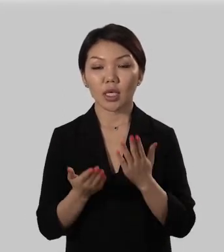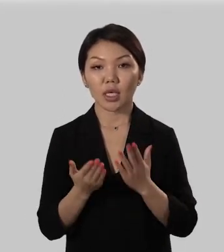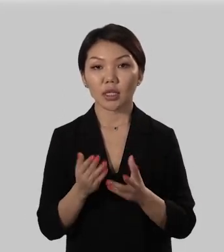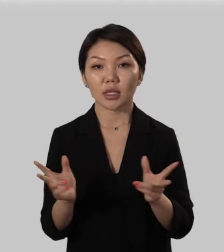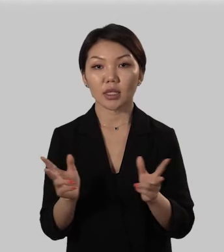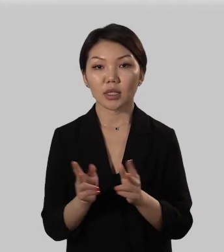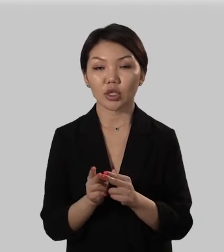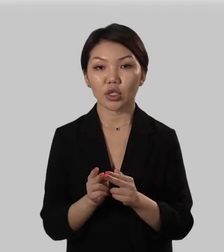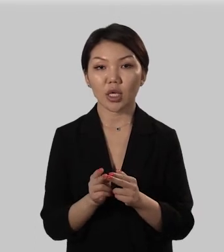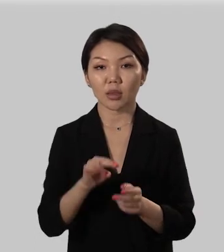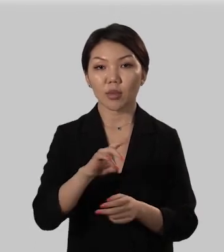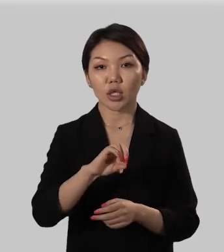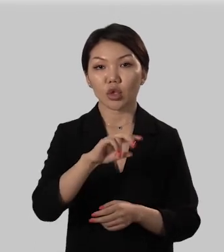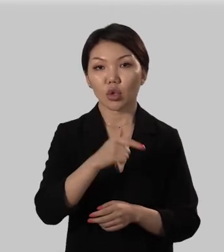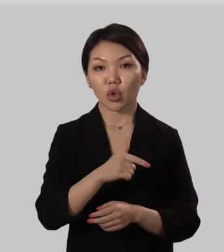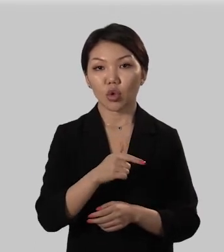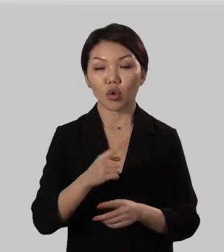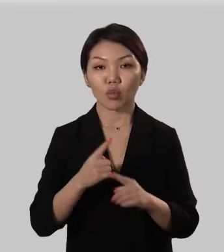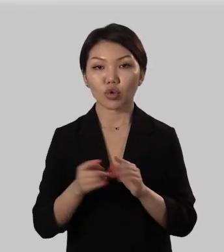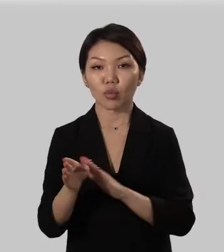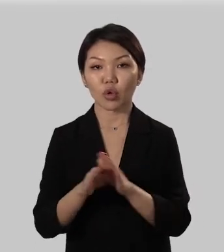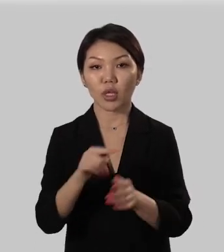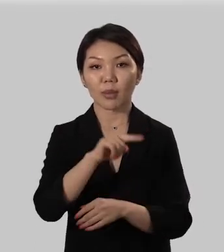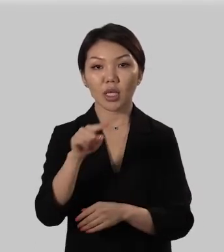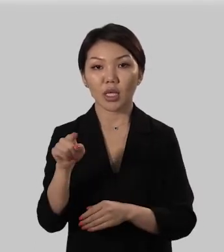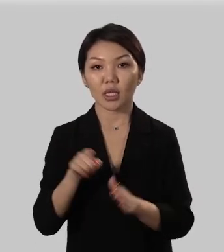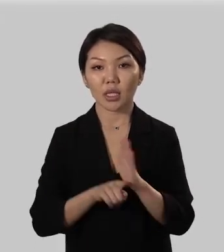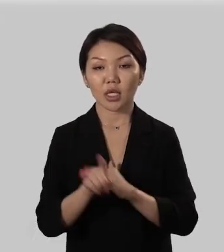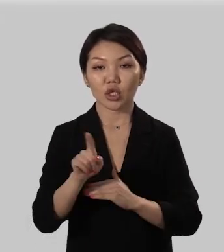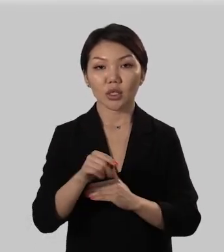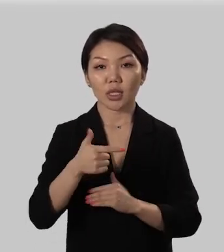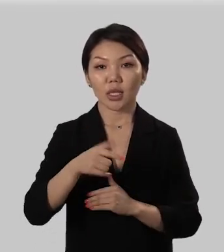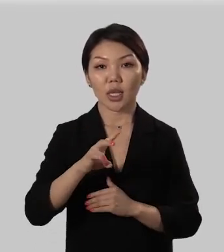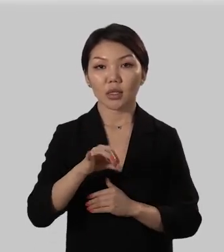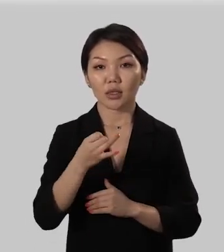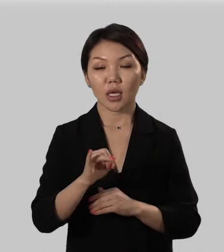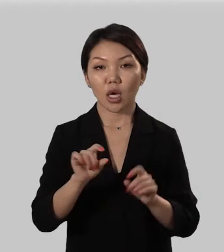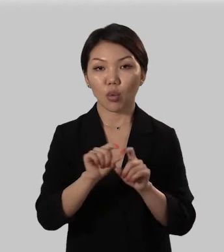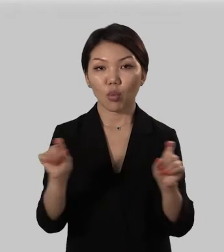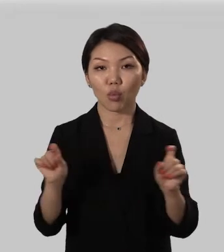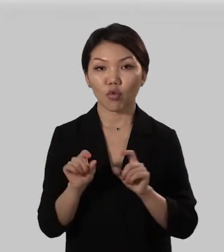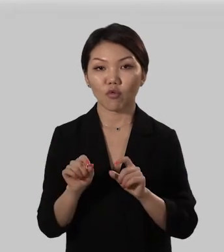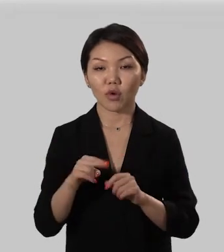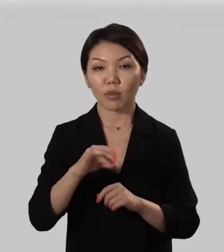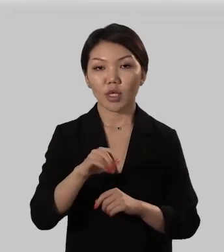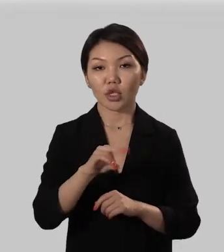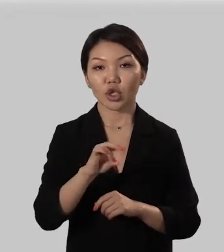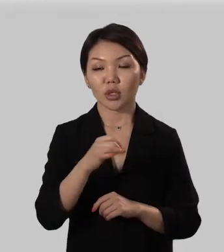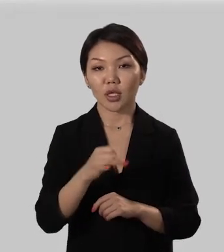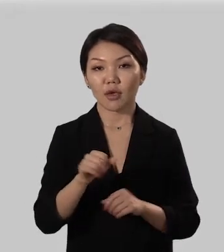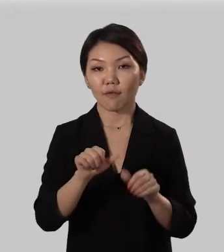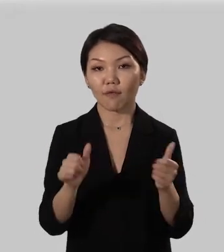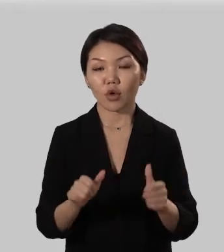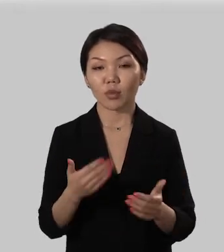на согласную плюс полное прилагательное начинающаяся с гласной в падежная форме